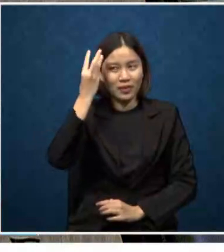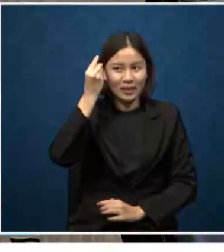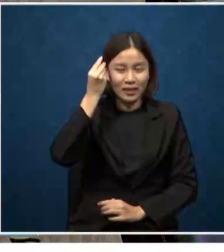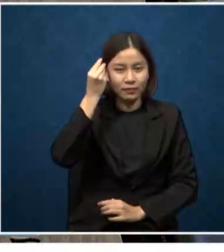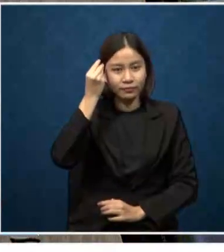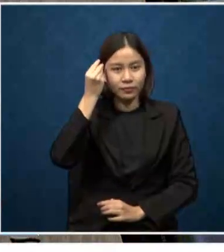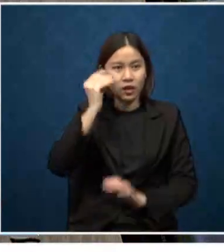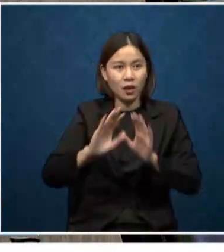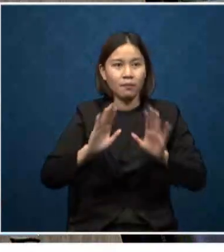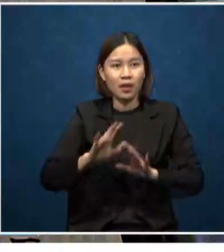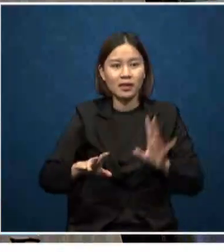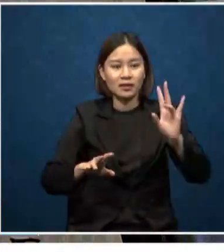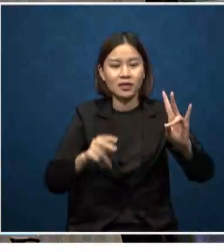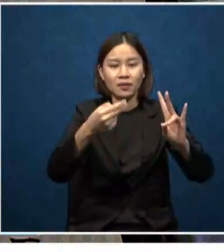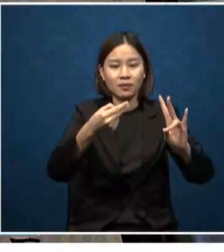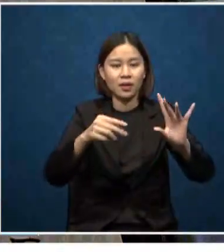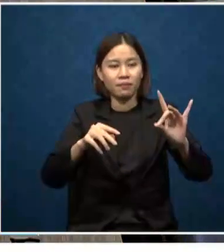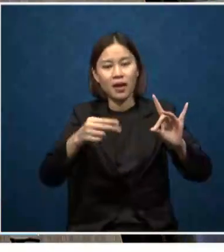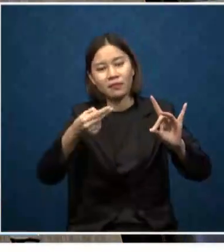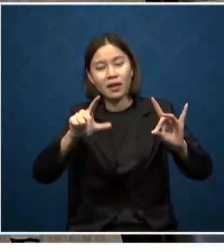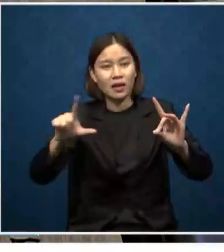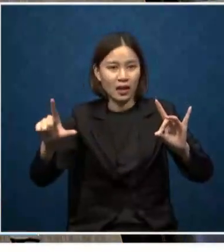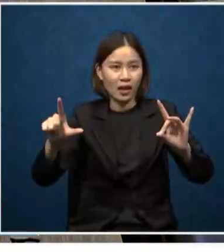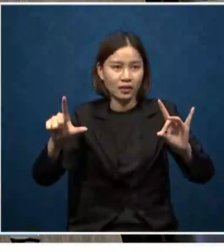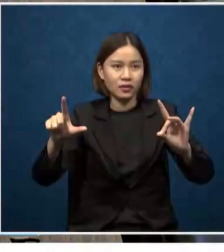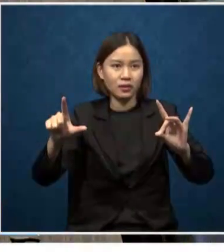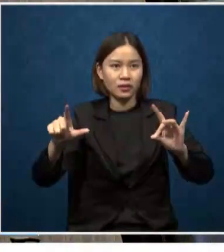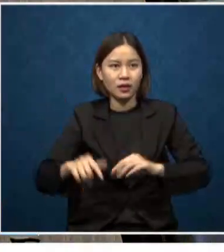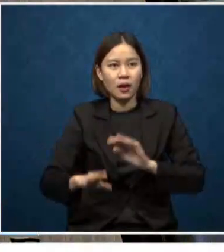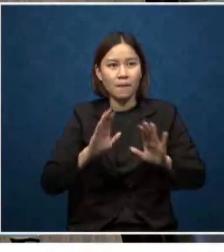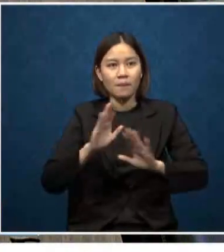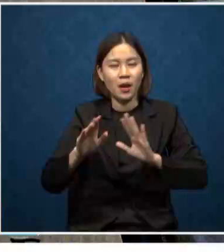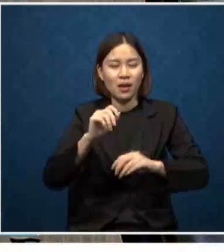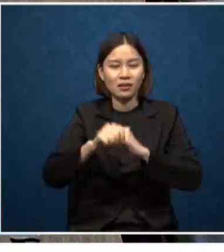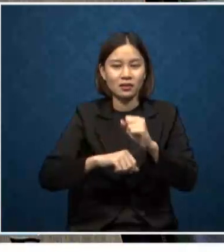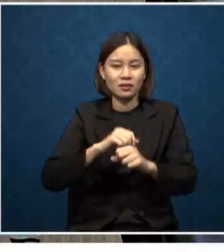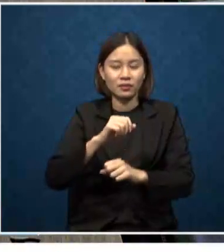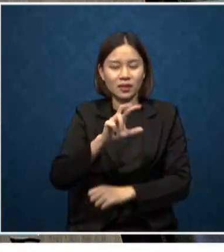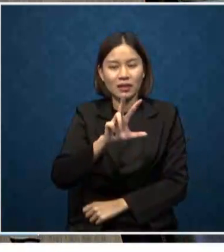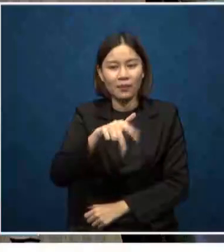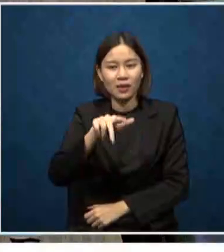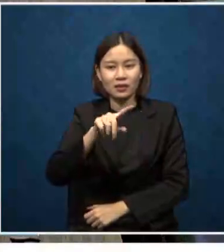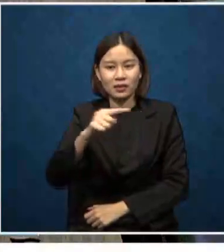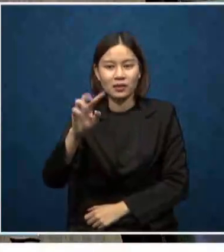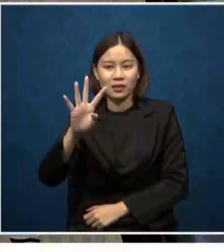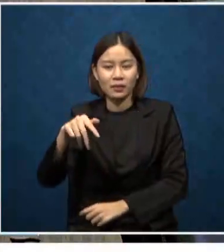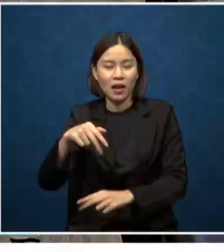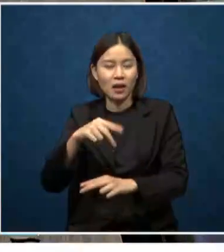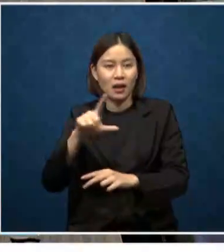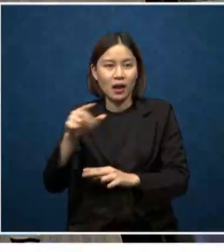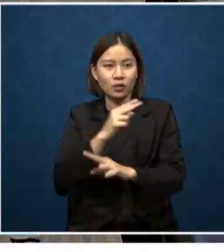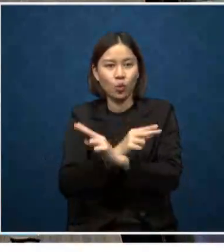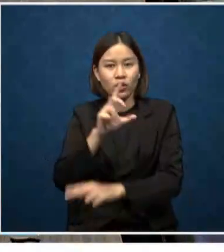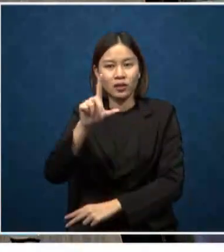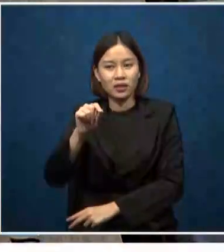ประมาณ 70,000 80,000ล้านโดยประมาณนะฮถ้าคิดว่าปีละประมาณ 3,000ถ4,000ล้านเอา 22คูณเข้าไปก็